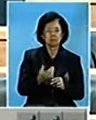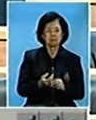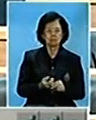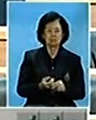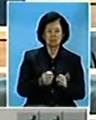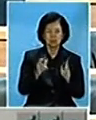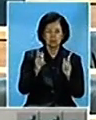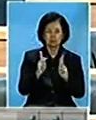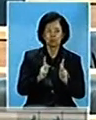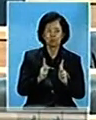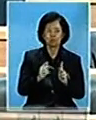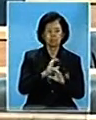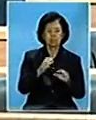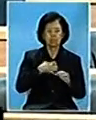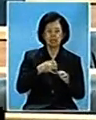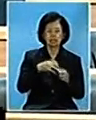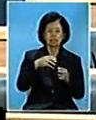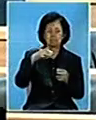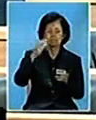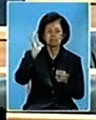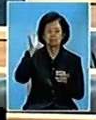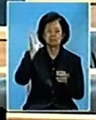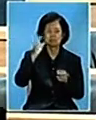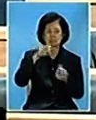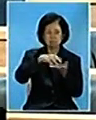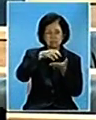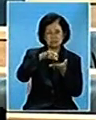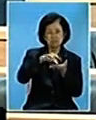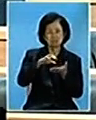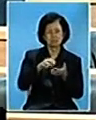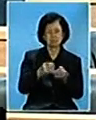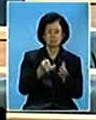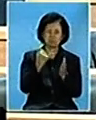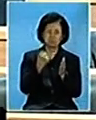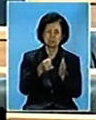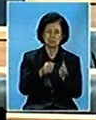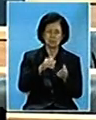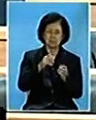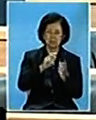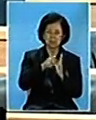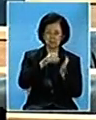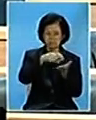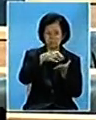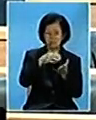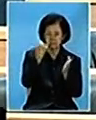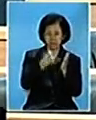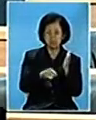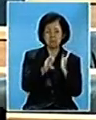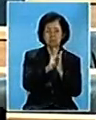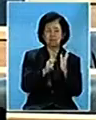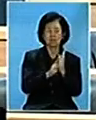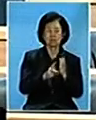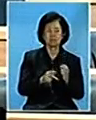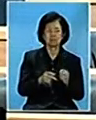กลัวจนบางครั้งไม่อยากวิพากษ์วิจารณ์เลยว่าการวิพากษ์วิจารณ์นี่มันเป็นสิ่งที่ผิดกฎหมายเพราะคำว่าศาลนี่มันมีศาลสถิตยุติ